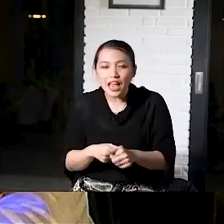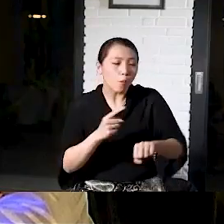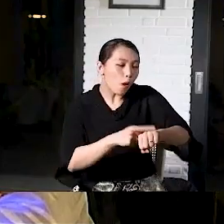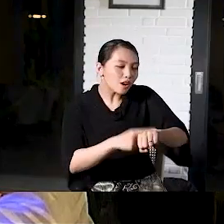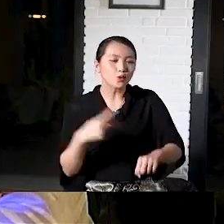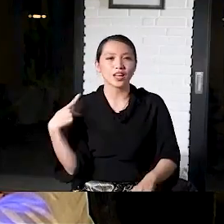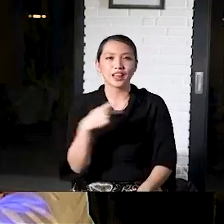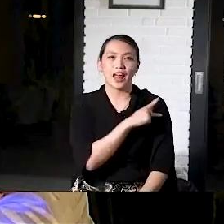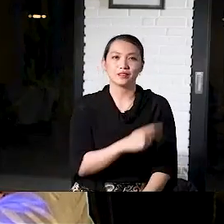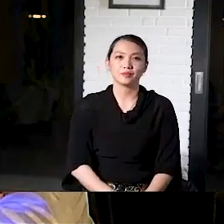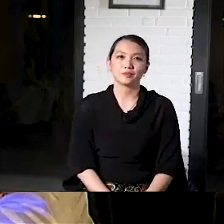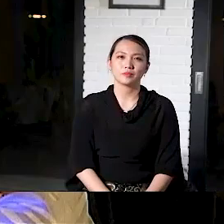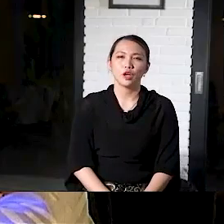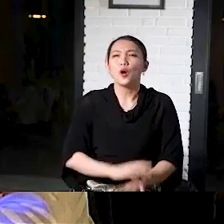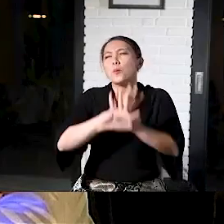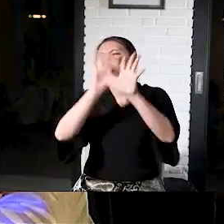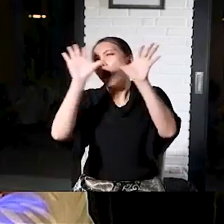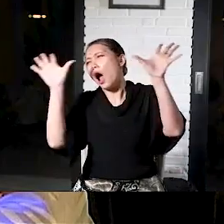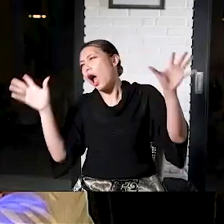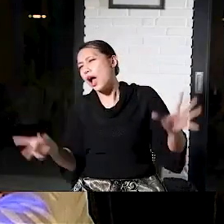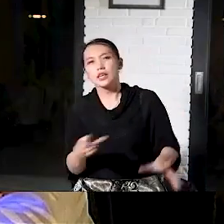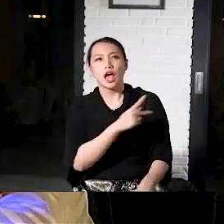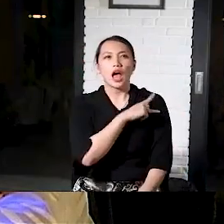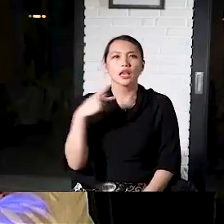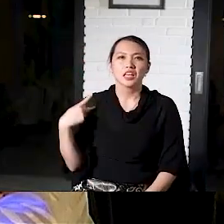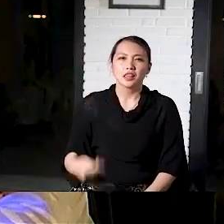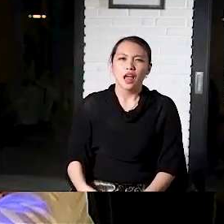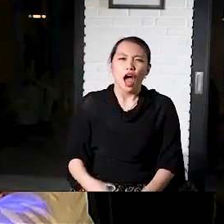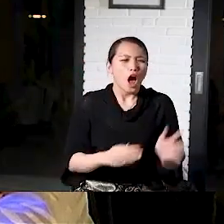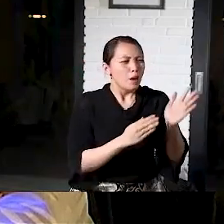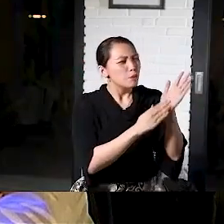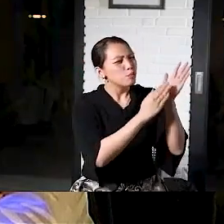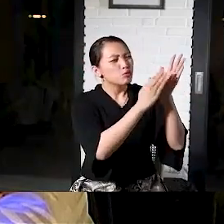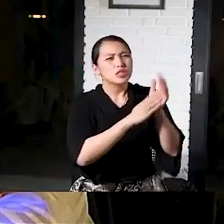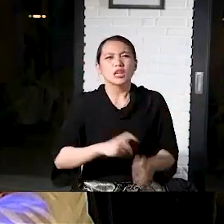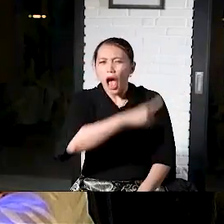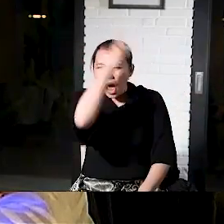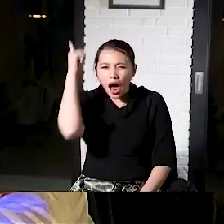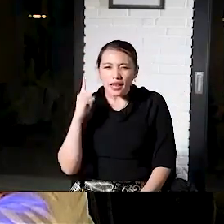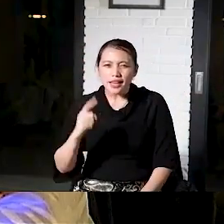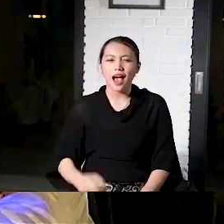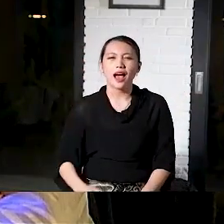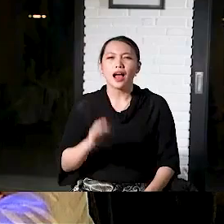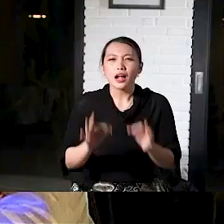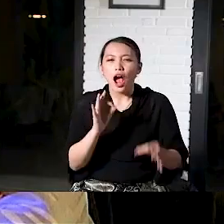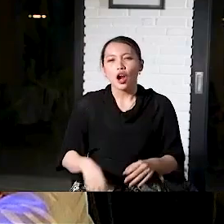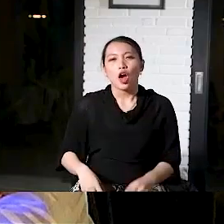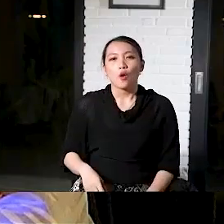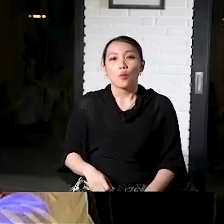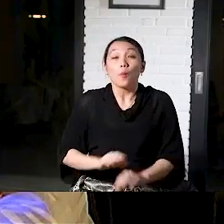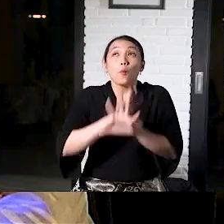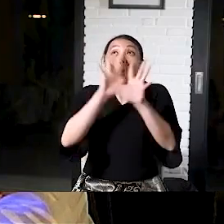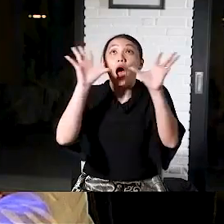saat menyanyi yang menyenangkan saat kita mendapatkan pujian atau mendapatkan